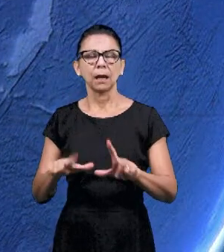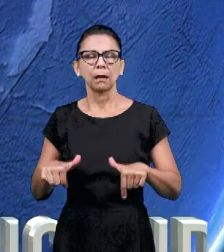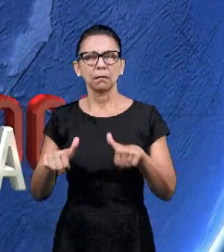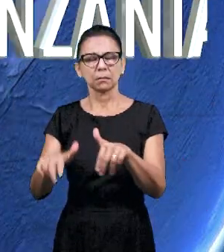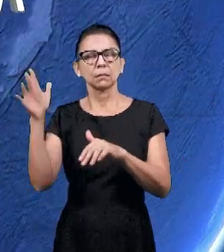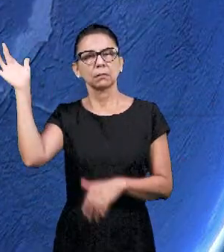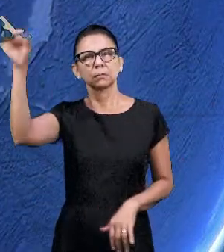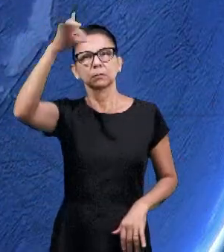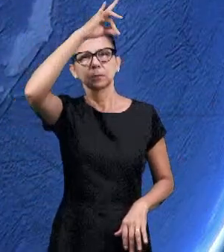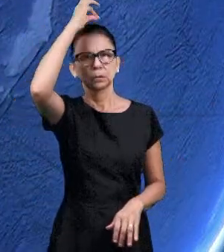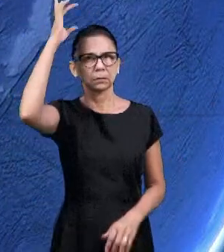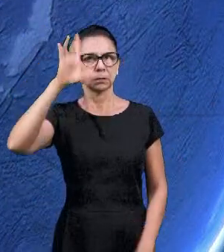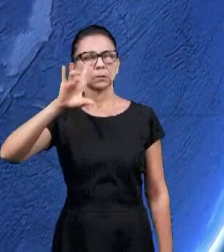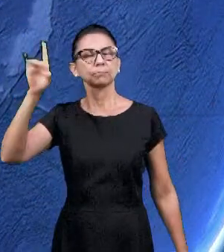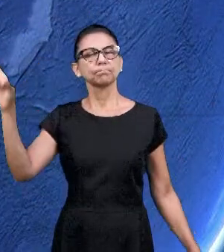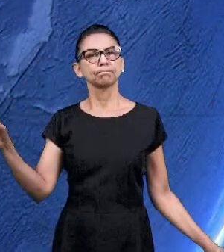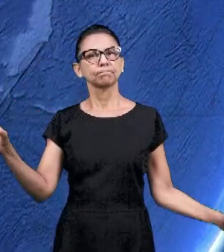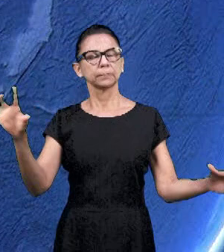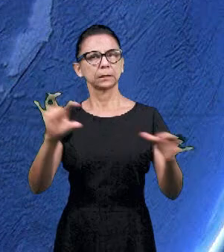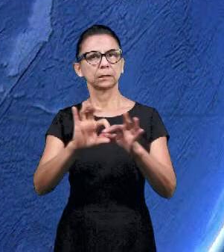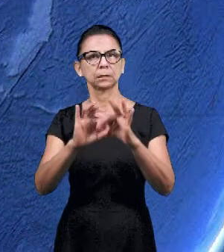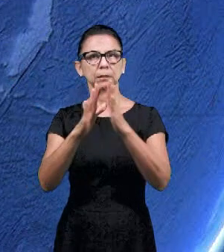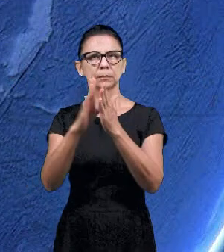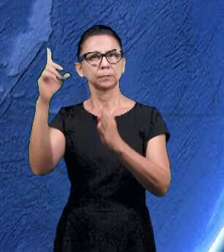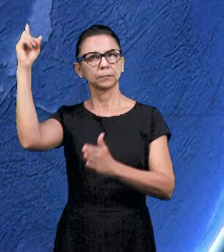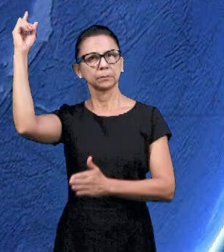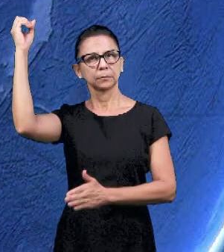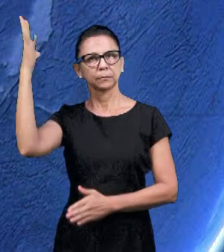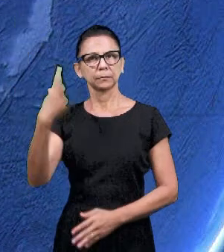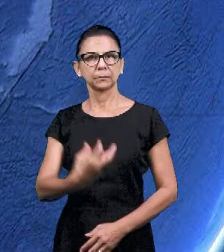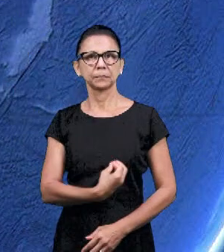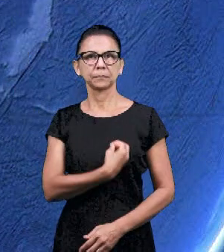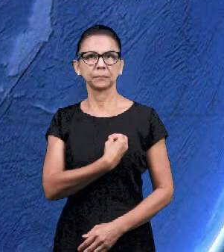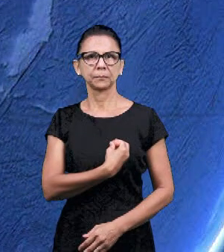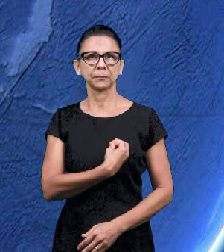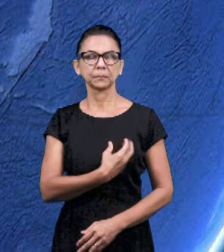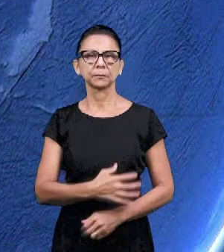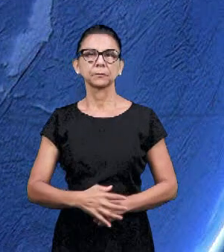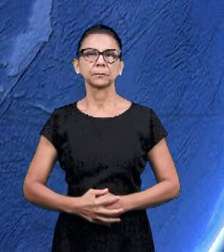Saint-Esprit de Dieu, et unies par la parole vivante. Viva.